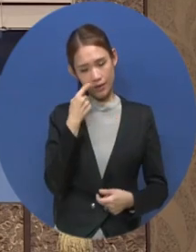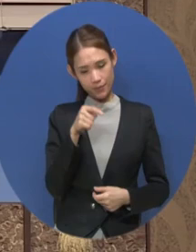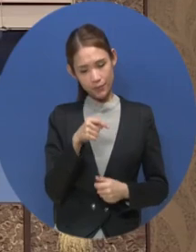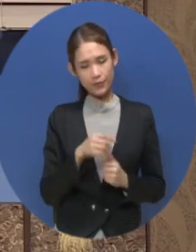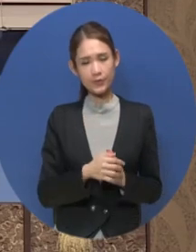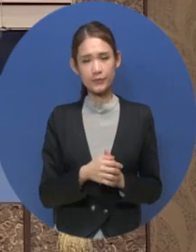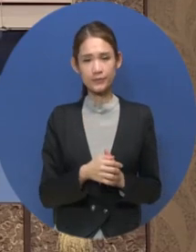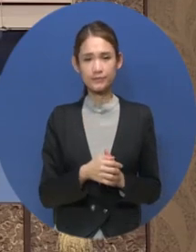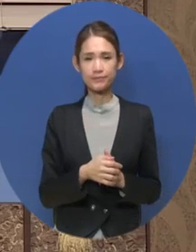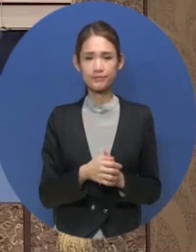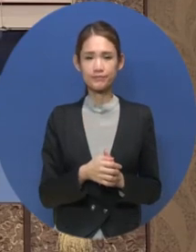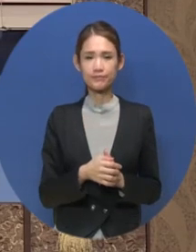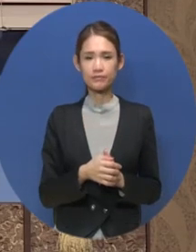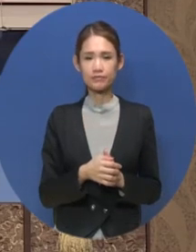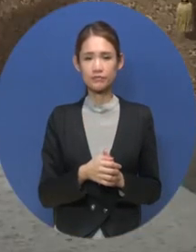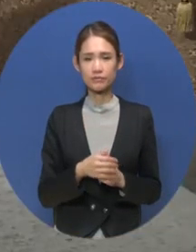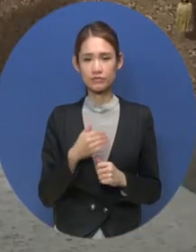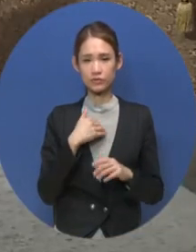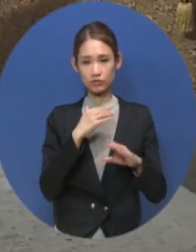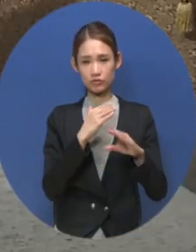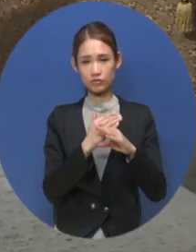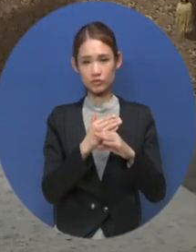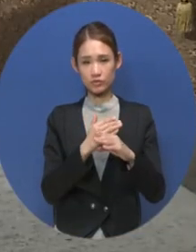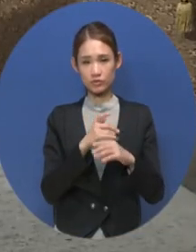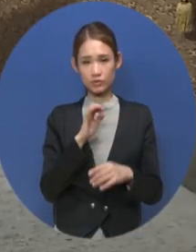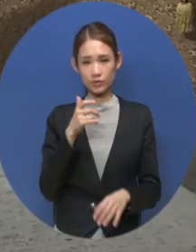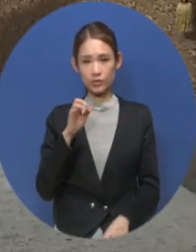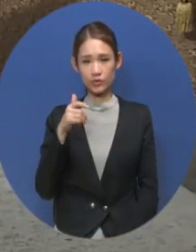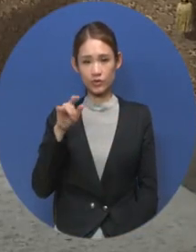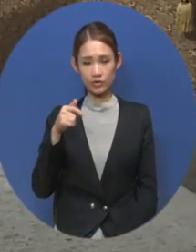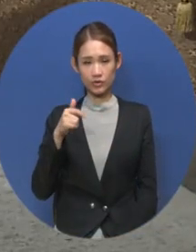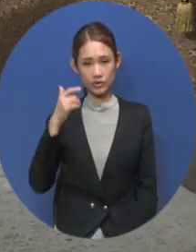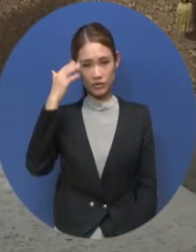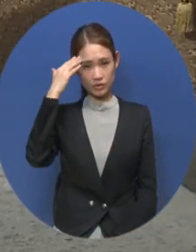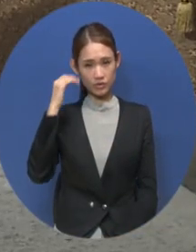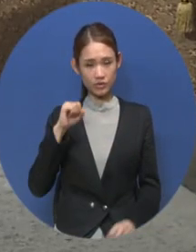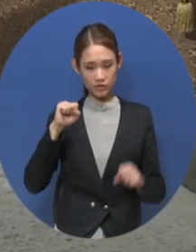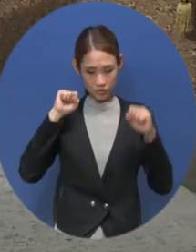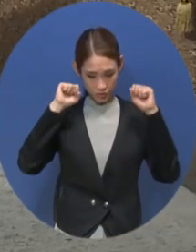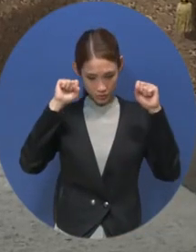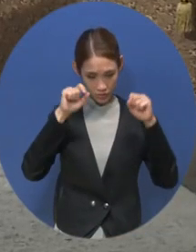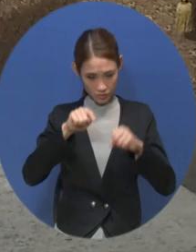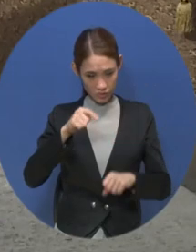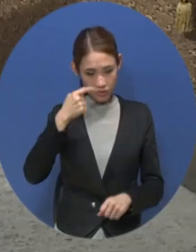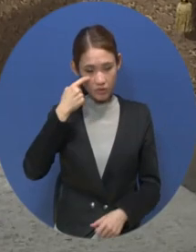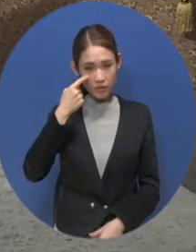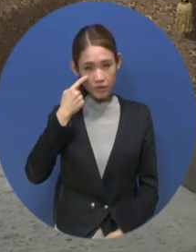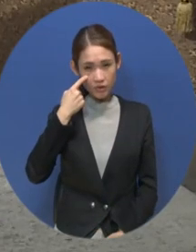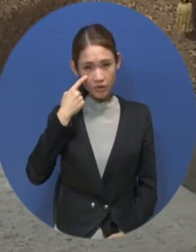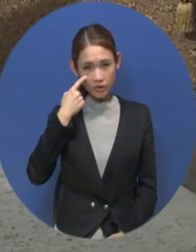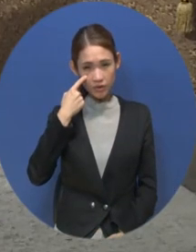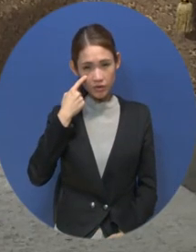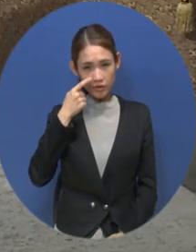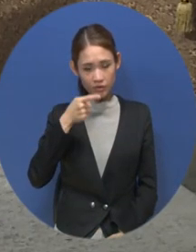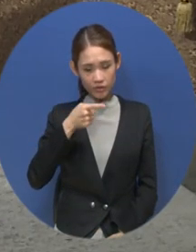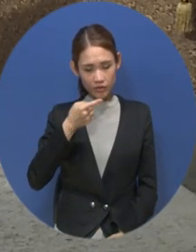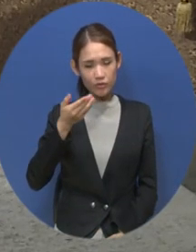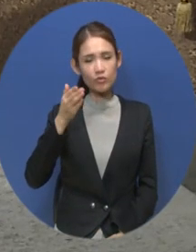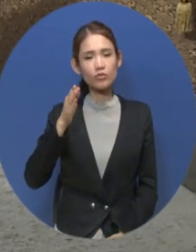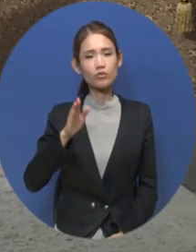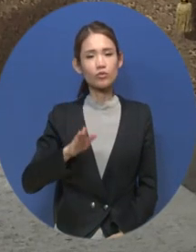예, 또 저희가 이제 중간에 공명정대한 이제 이 저기 체육을 한번